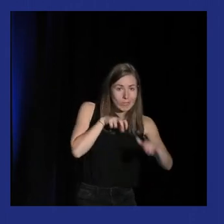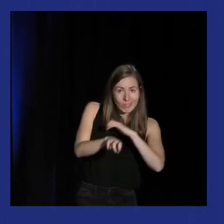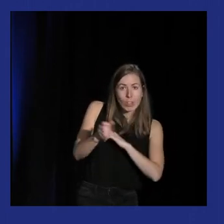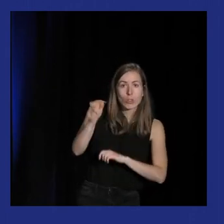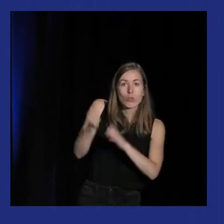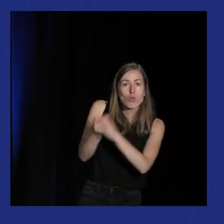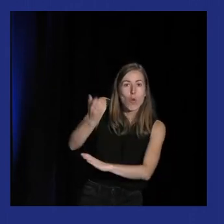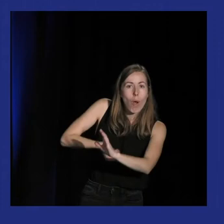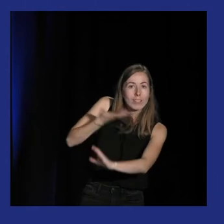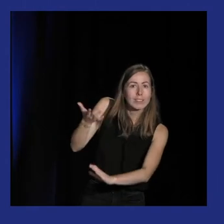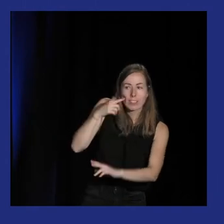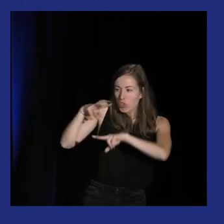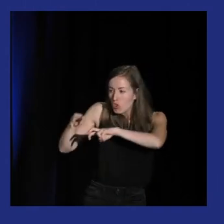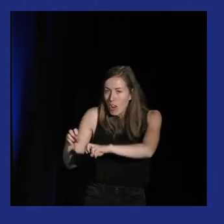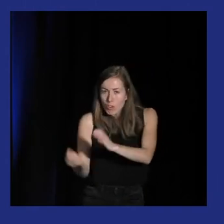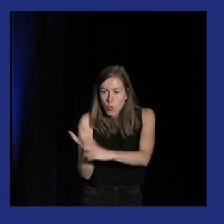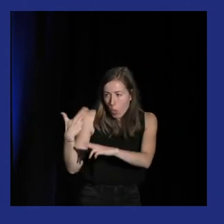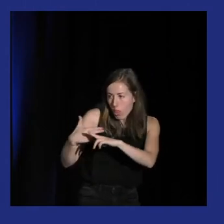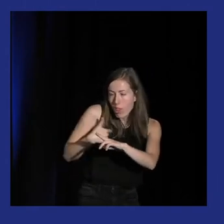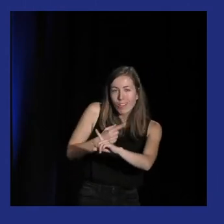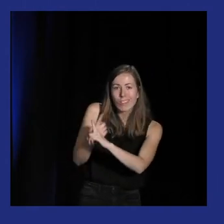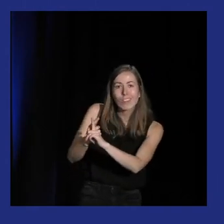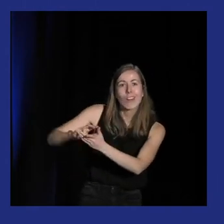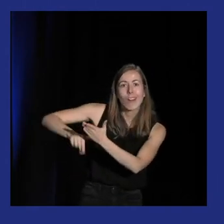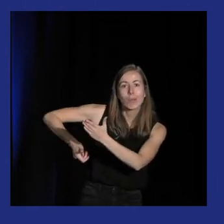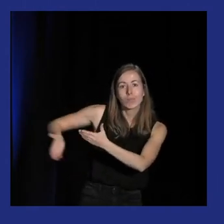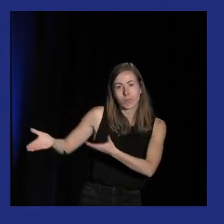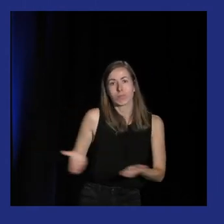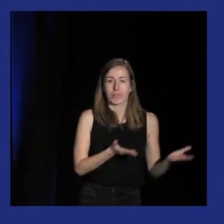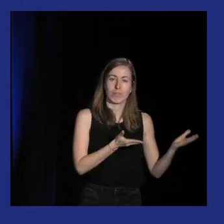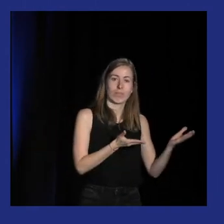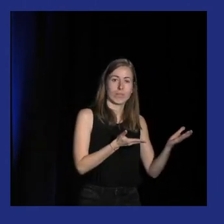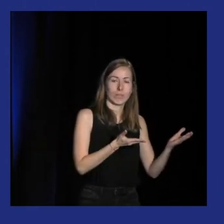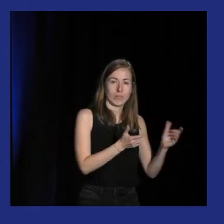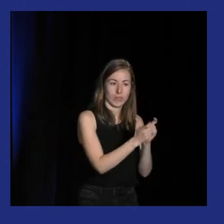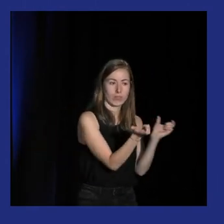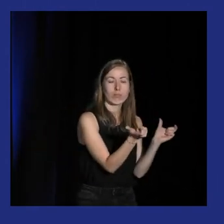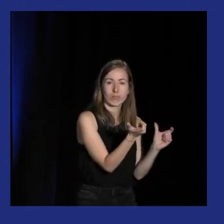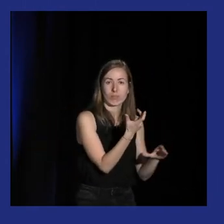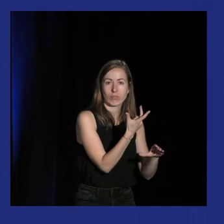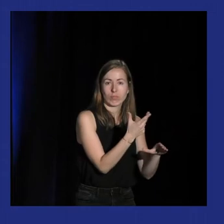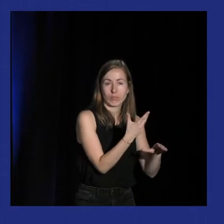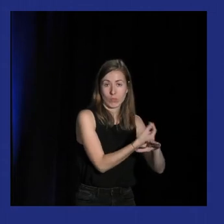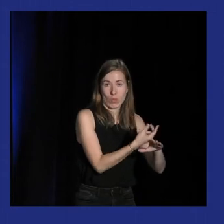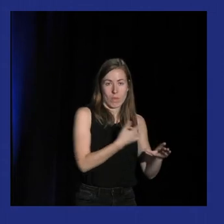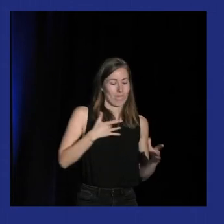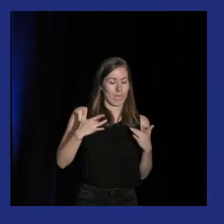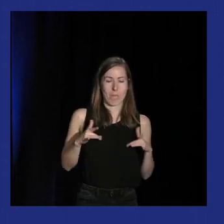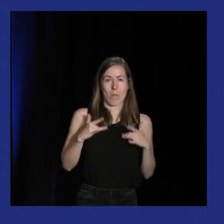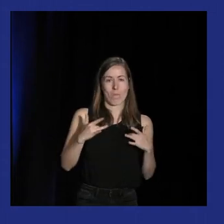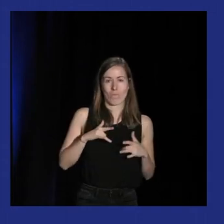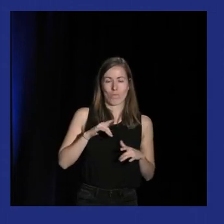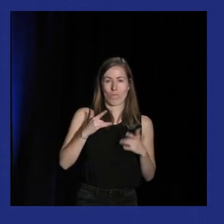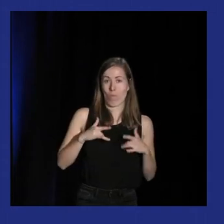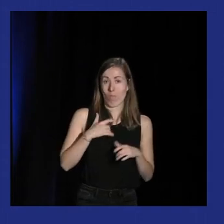sur vous allez dénicher d'aller et d'aller voilà d'aller faire signer des jeunes artistes en major ou ce genre de choses donc ce qui n'est pas mon cas dans ce dans cette